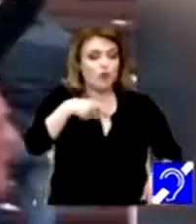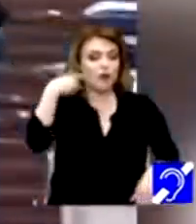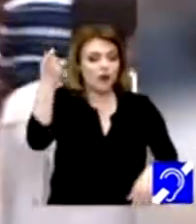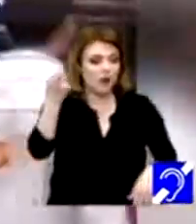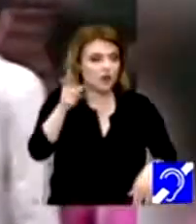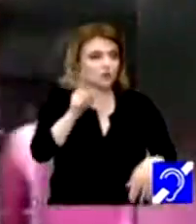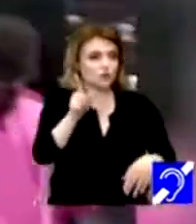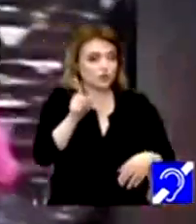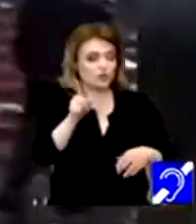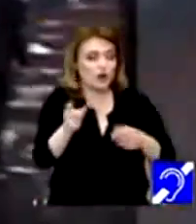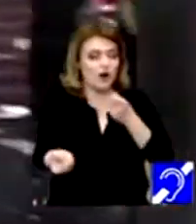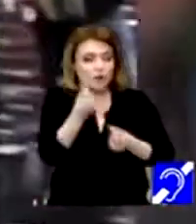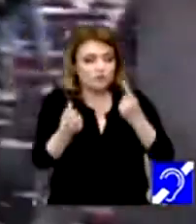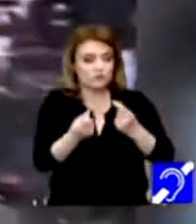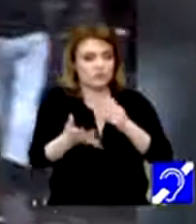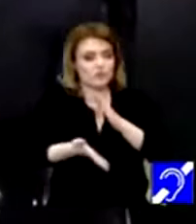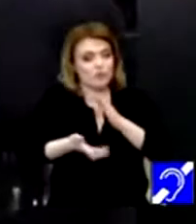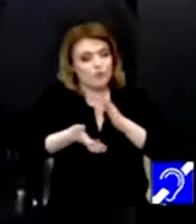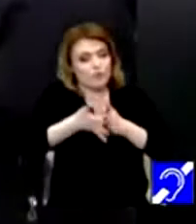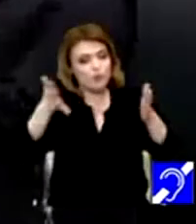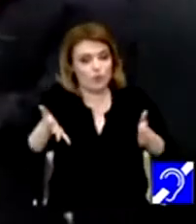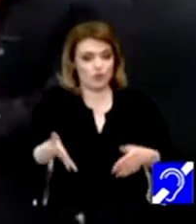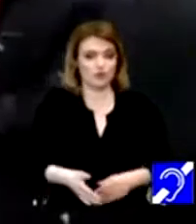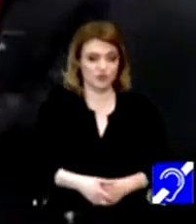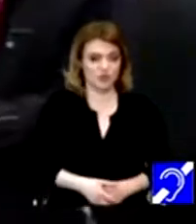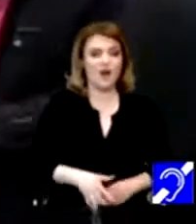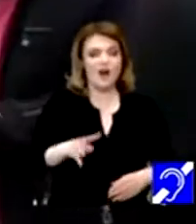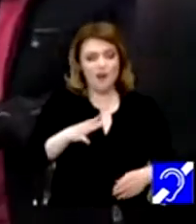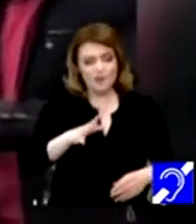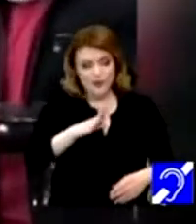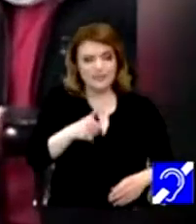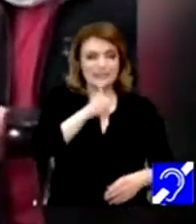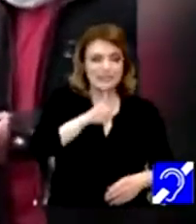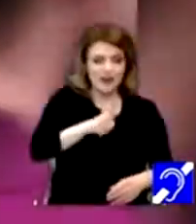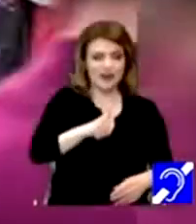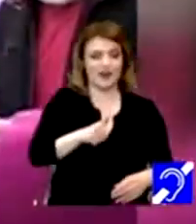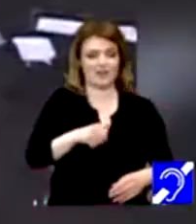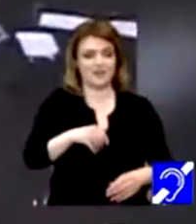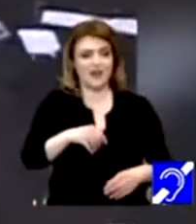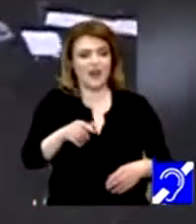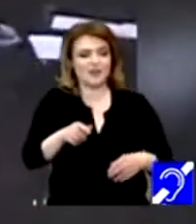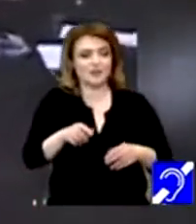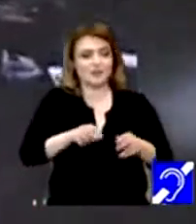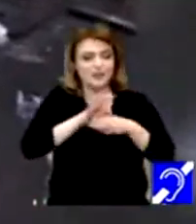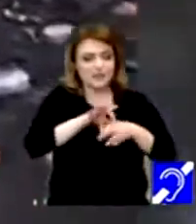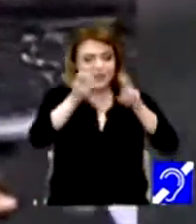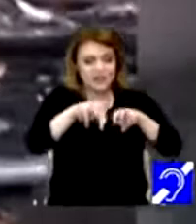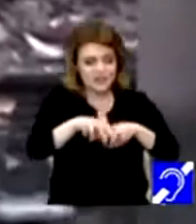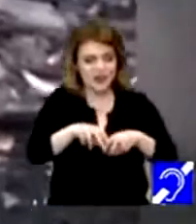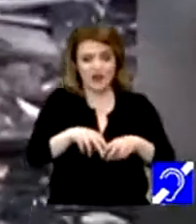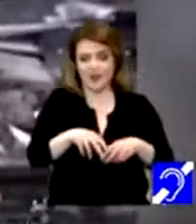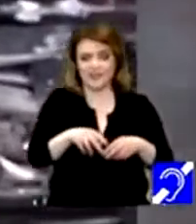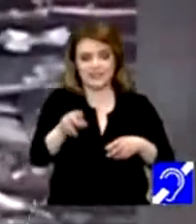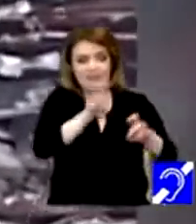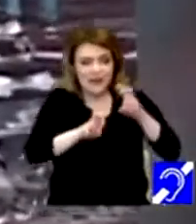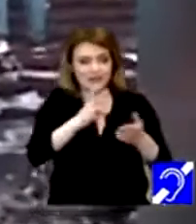în acest caz, chiar dacă se încearcă inițierea unei noi investigații. Potrivit avocatului, probele sunt alterate, mulți agresori, dar și victime